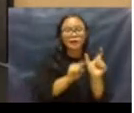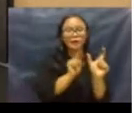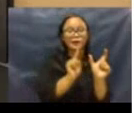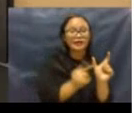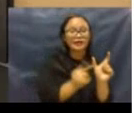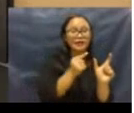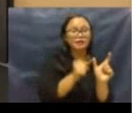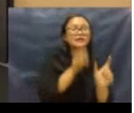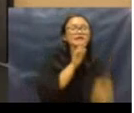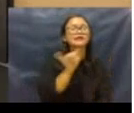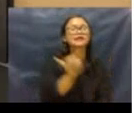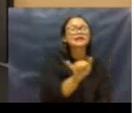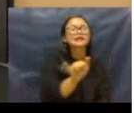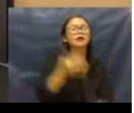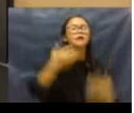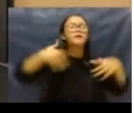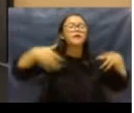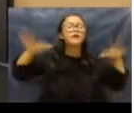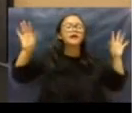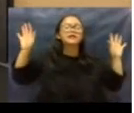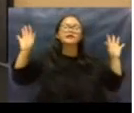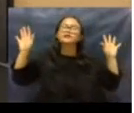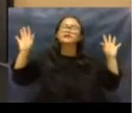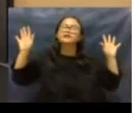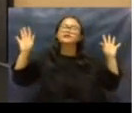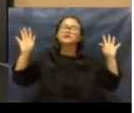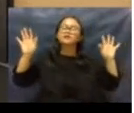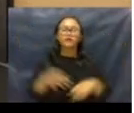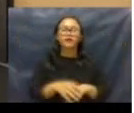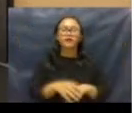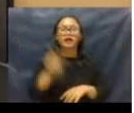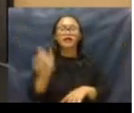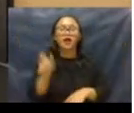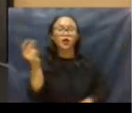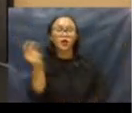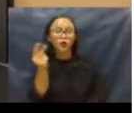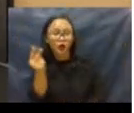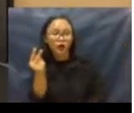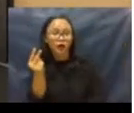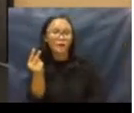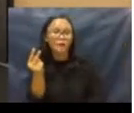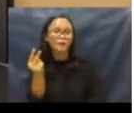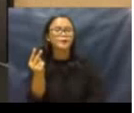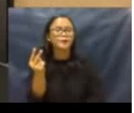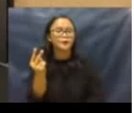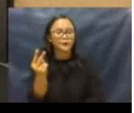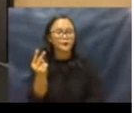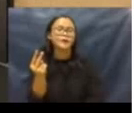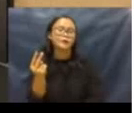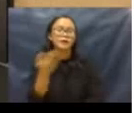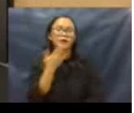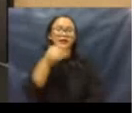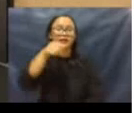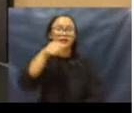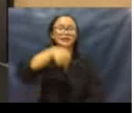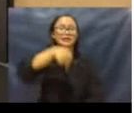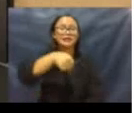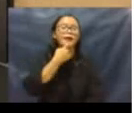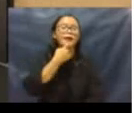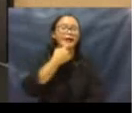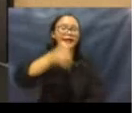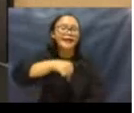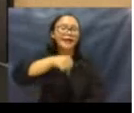sinonimnya bebas. Kalimat yang kedua adalah yang kita lakukan sekarang. Kita